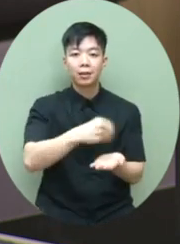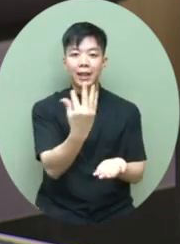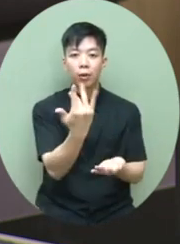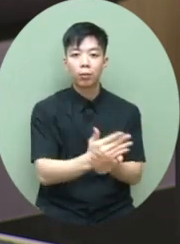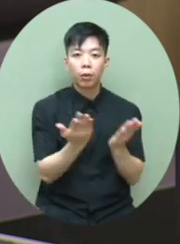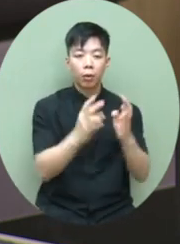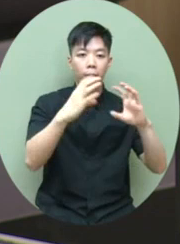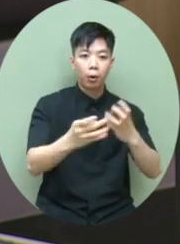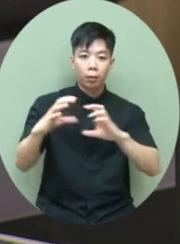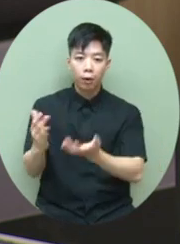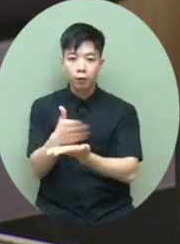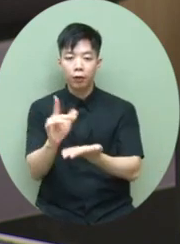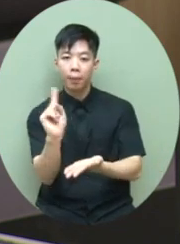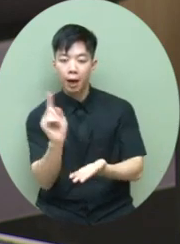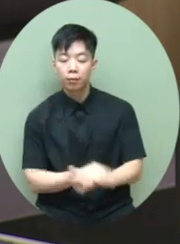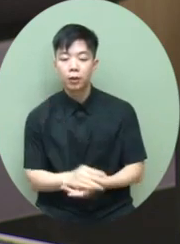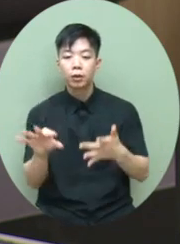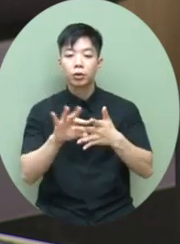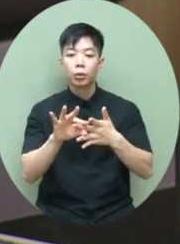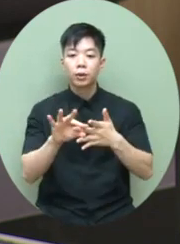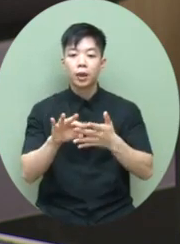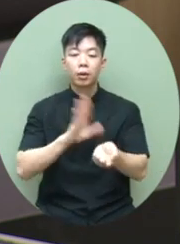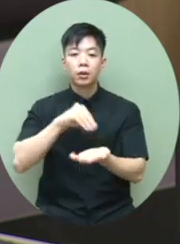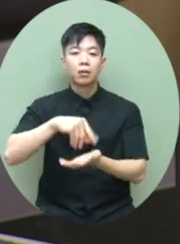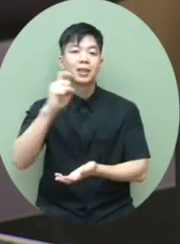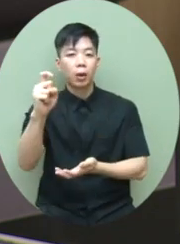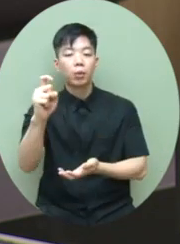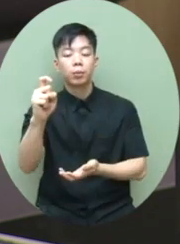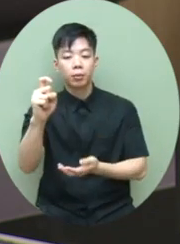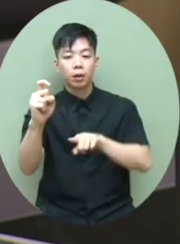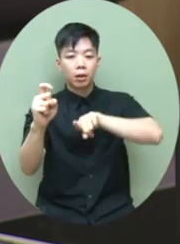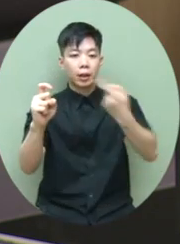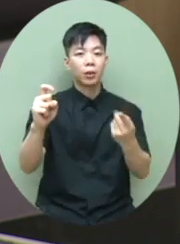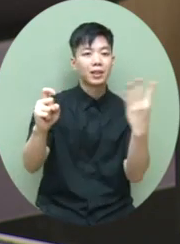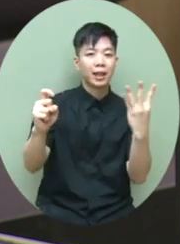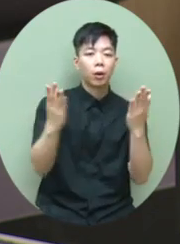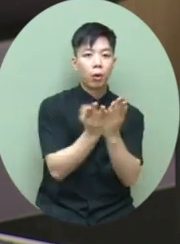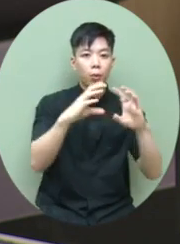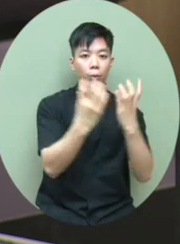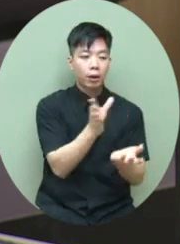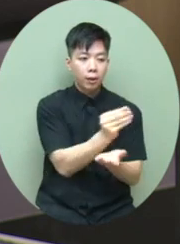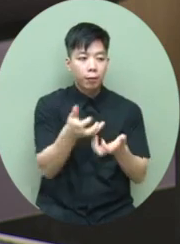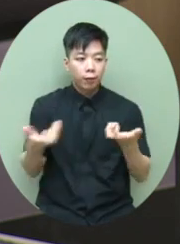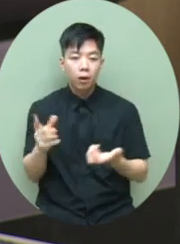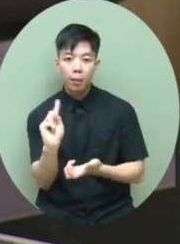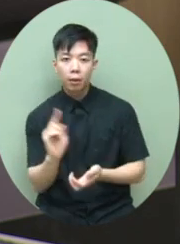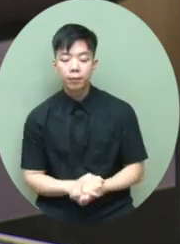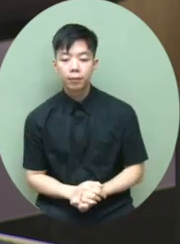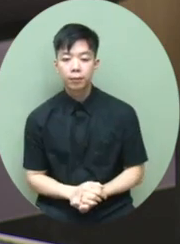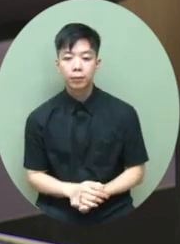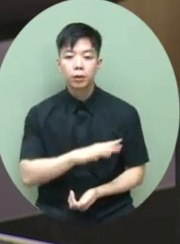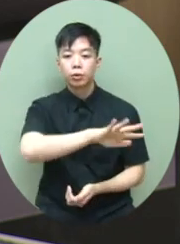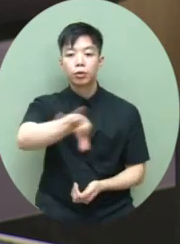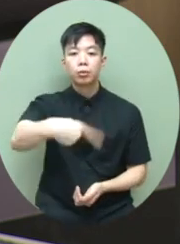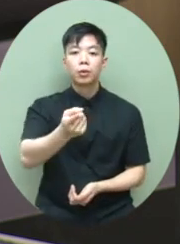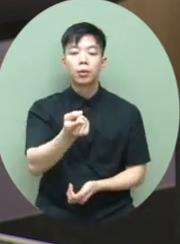咧？嗰宿舍嗰九個人係咪真係另外嗰四個人全部都唔同班，定係點樣樣咧？佢哋檢疫係全部人原址檢疫